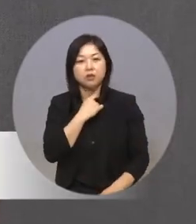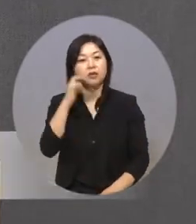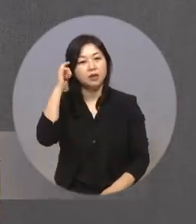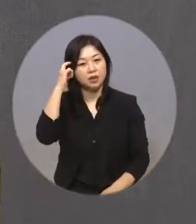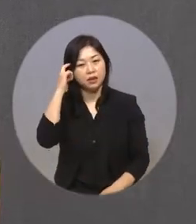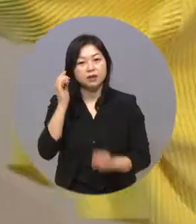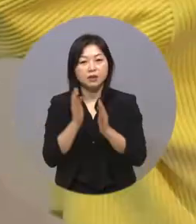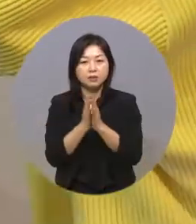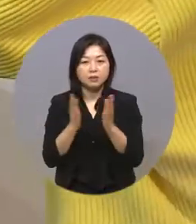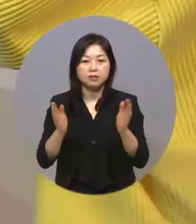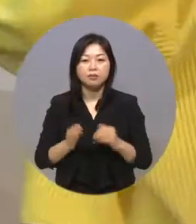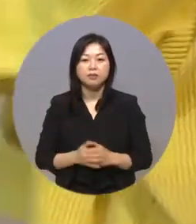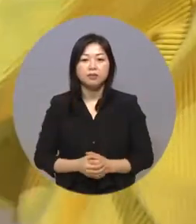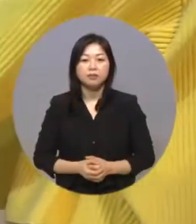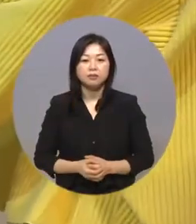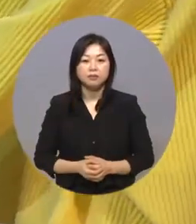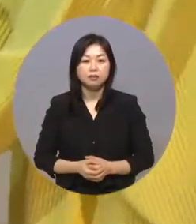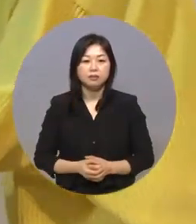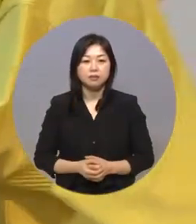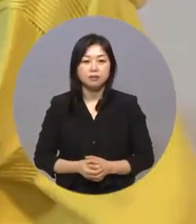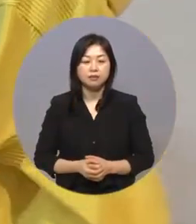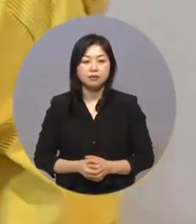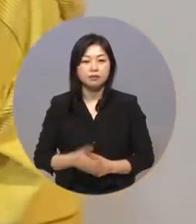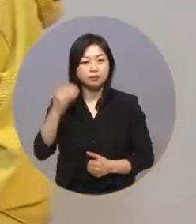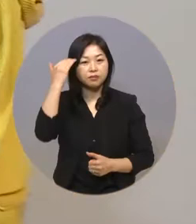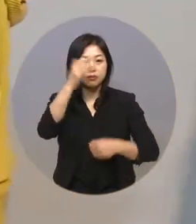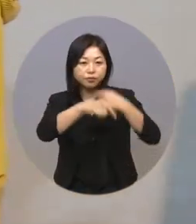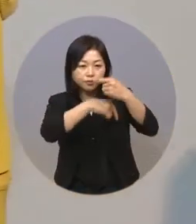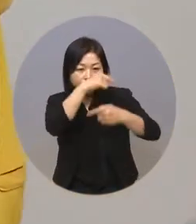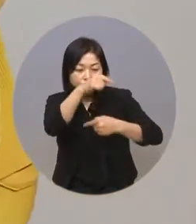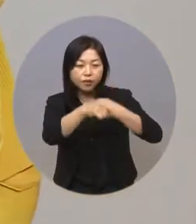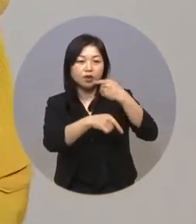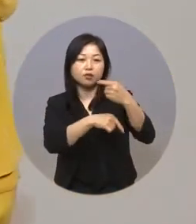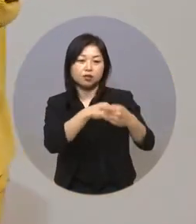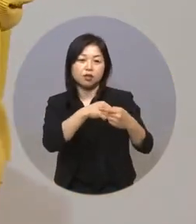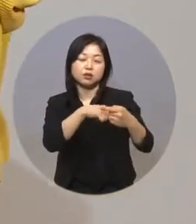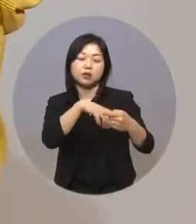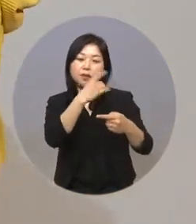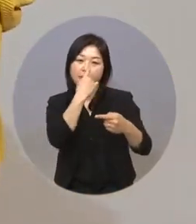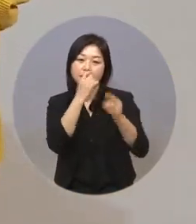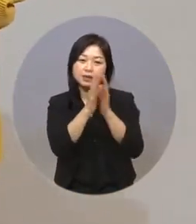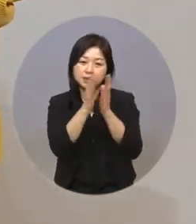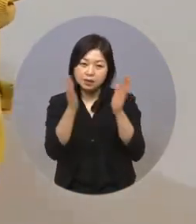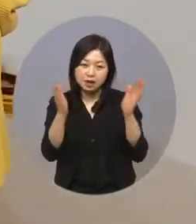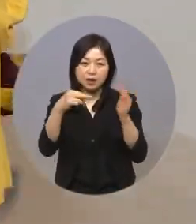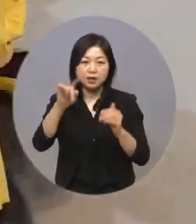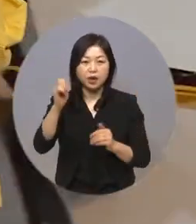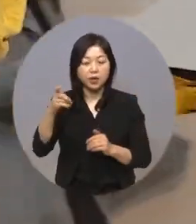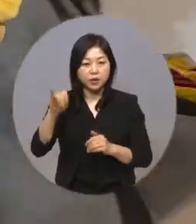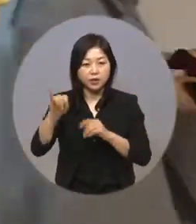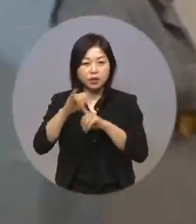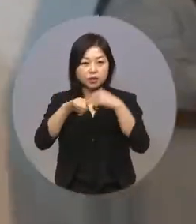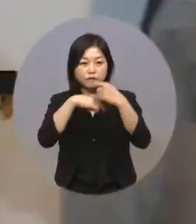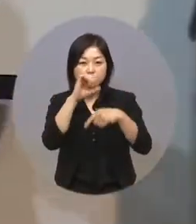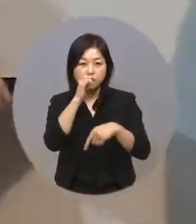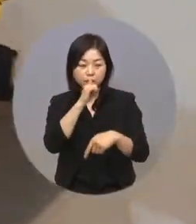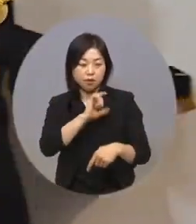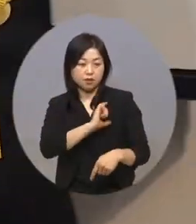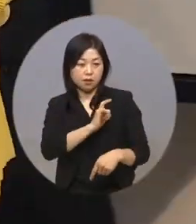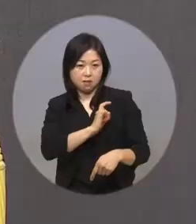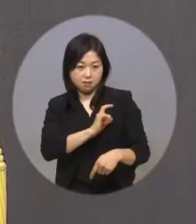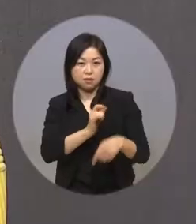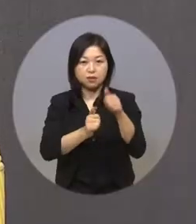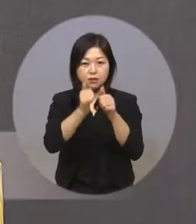생각했습니다. 그렇게 시작된 한국 수어와의 만남. 사오리의 도전은 수어 통역사 공부까지 이어졌습니다.